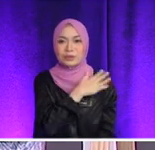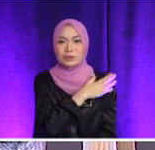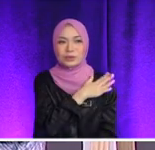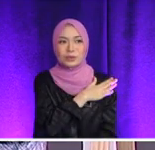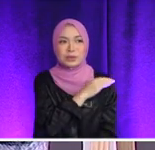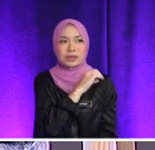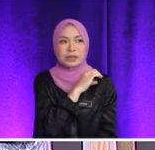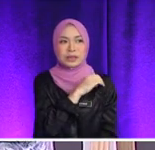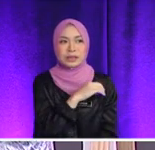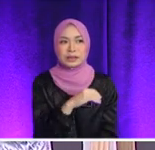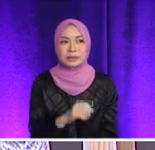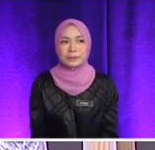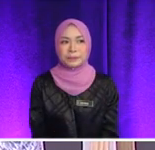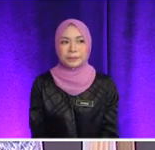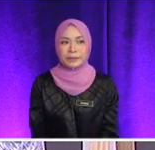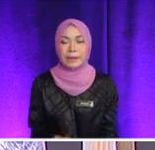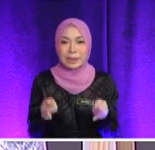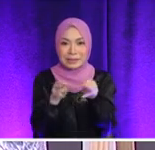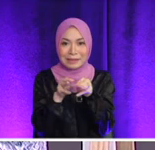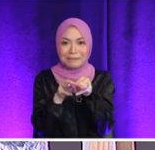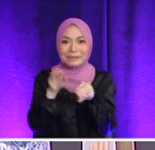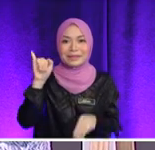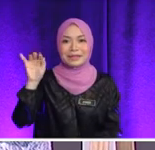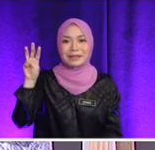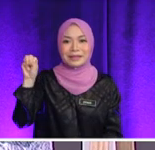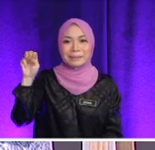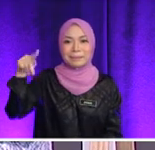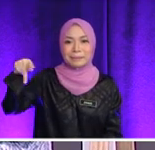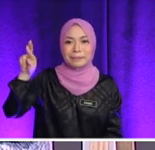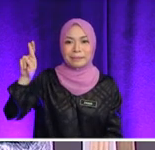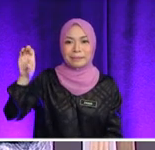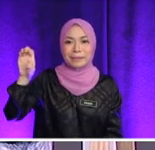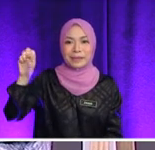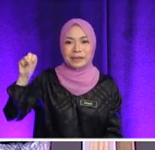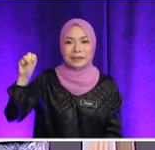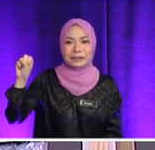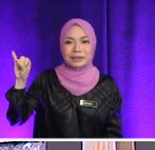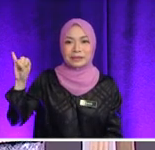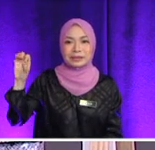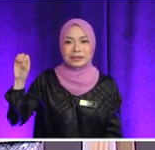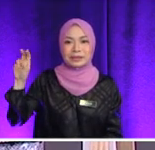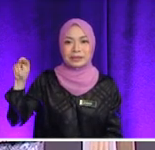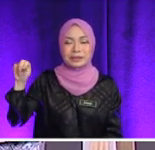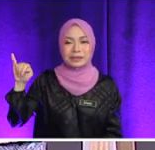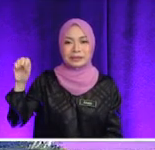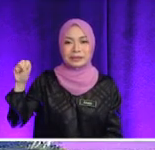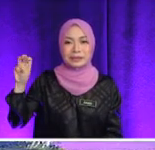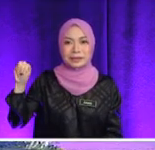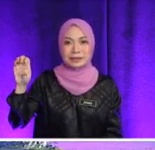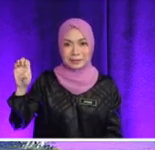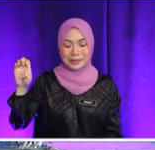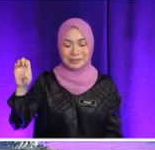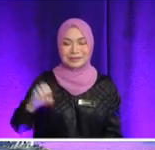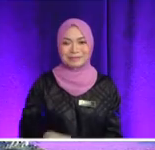mirip-mirip Oke kemudian Alifa bisa menolak ide penurunan alamat